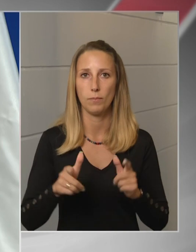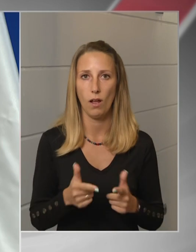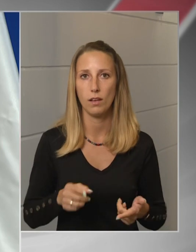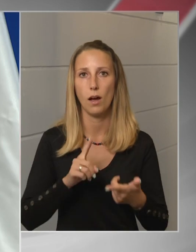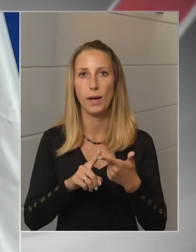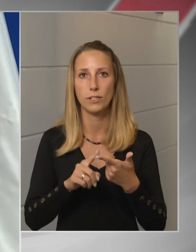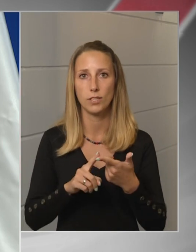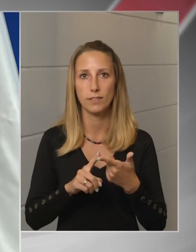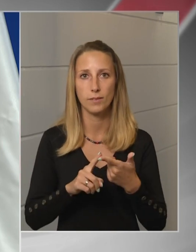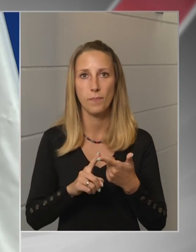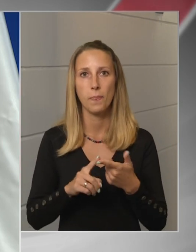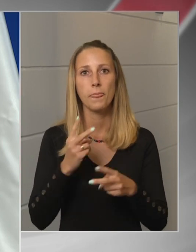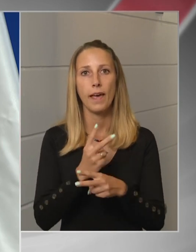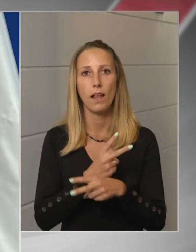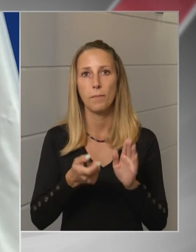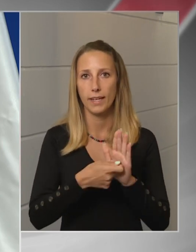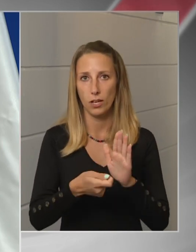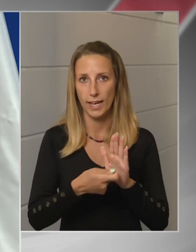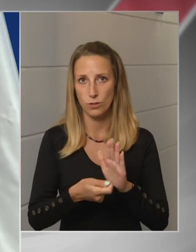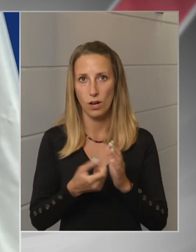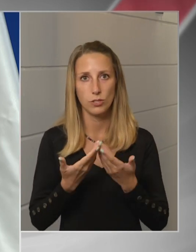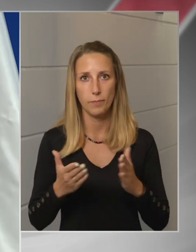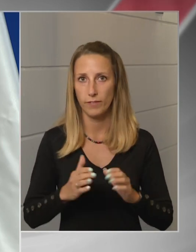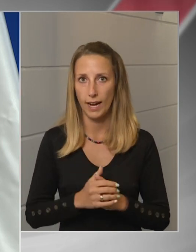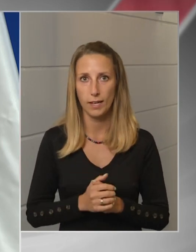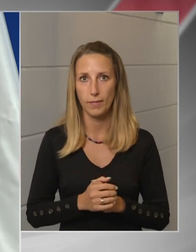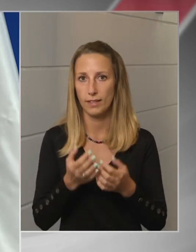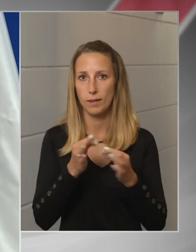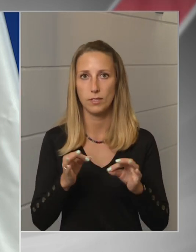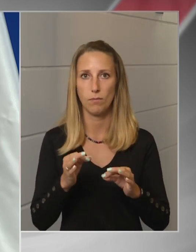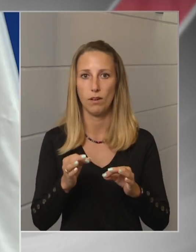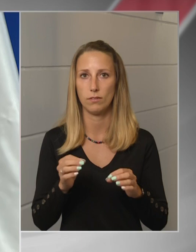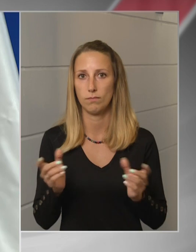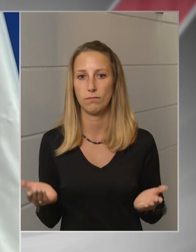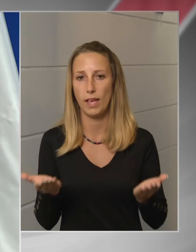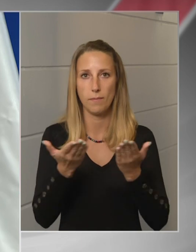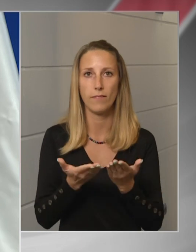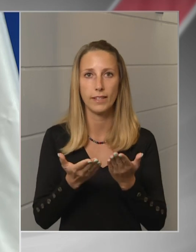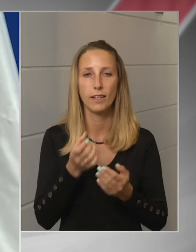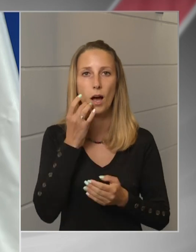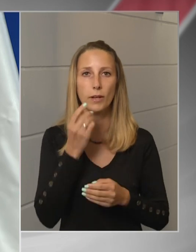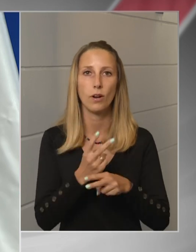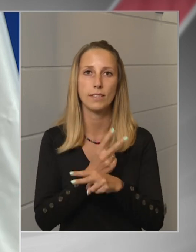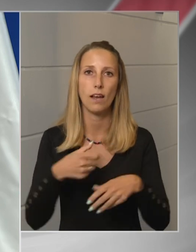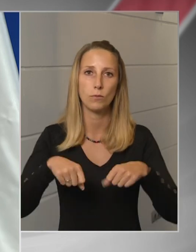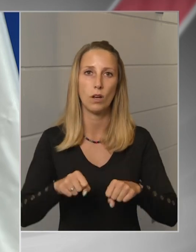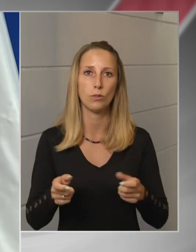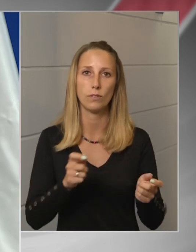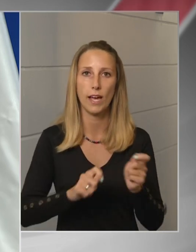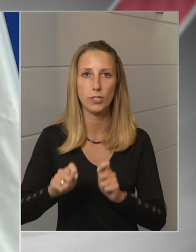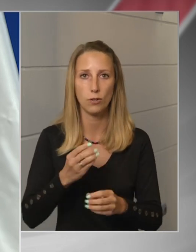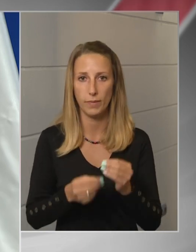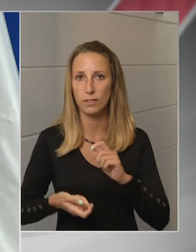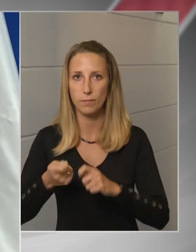az állami kiadásokkal semmifélegéppen nem szabad egysorba venni azt, amikor az állam tulajdont vásárol, mert az